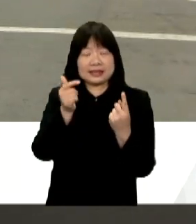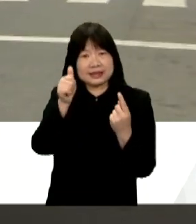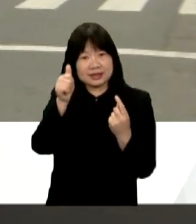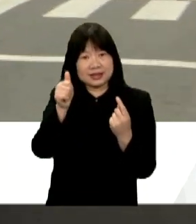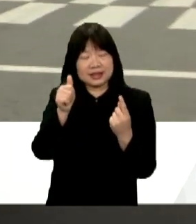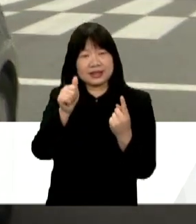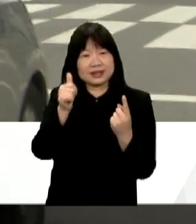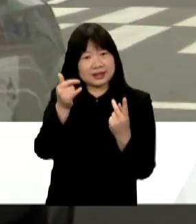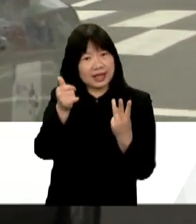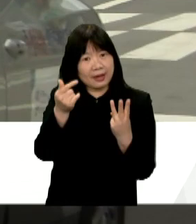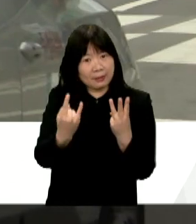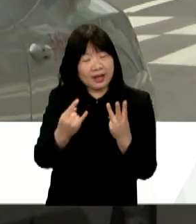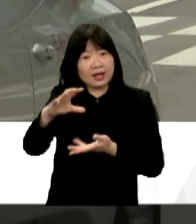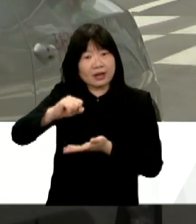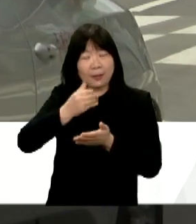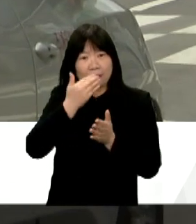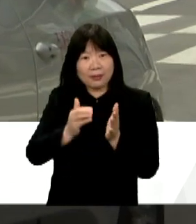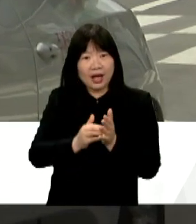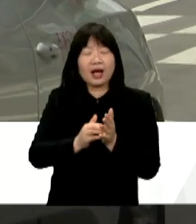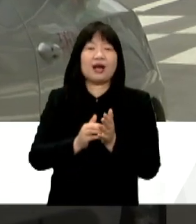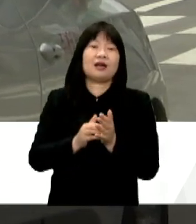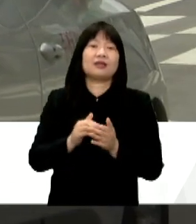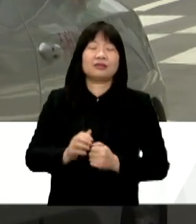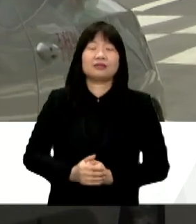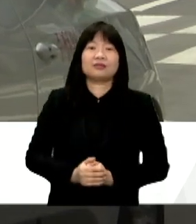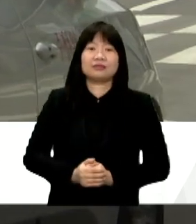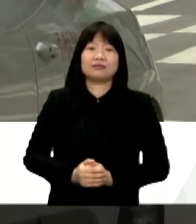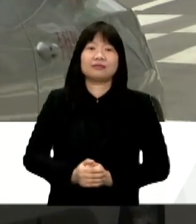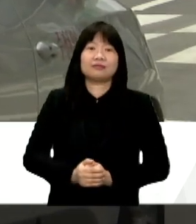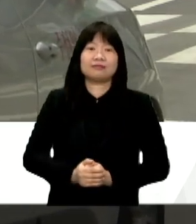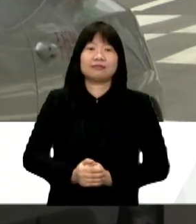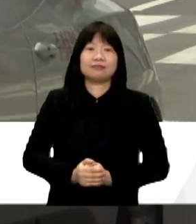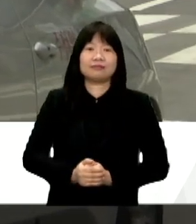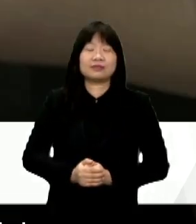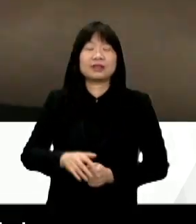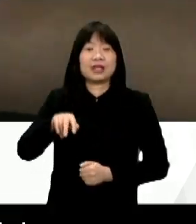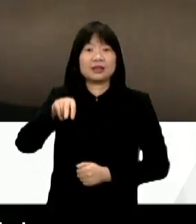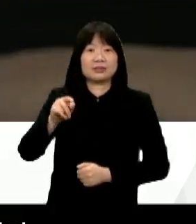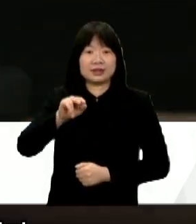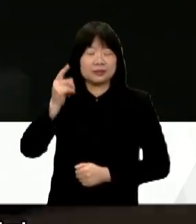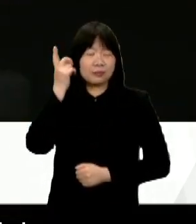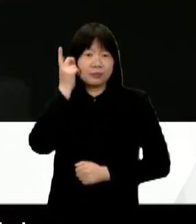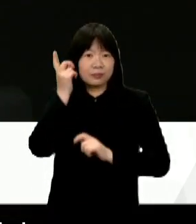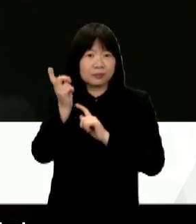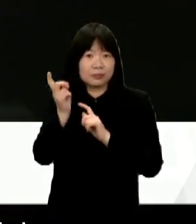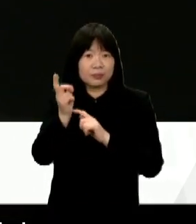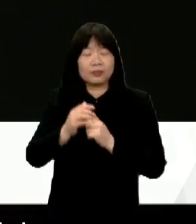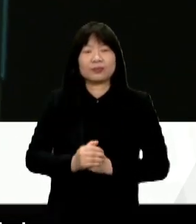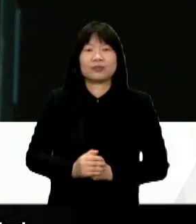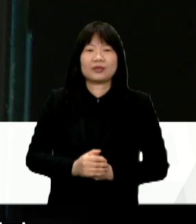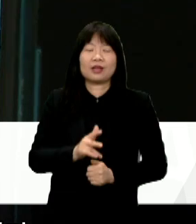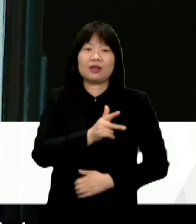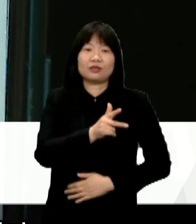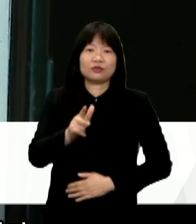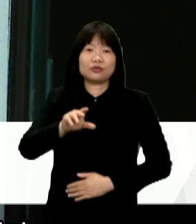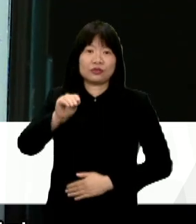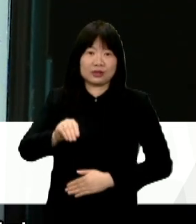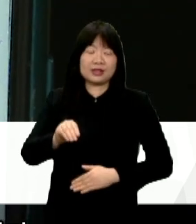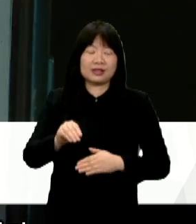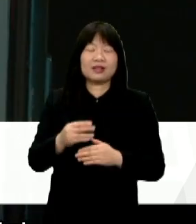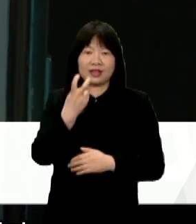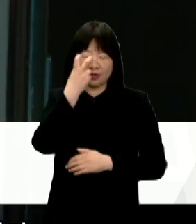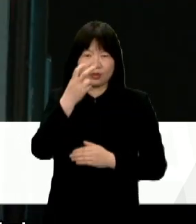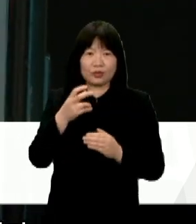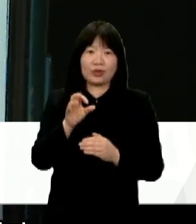1일 3회까지 통보받으며 과태료 부과 상태를 당일 파악할 수 있습니다. 스마트폰에서 주정차 단속 알림 서비스